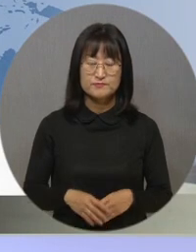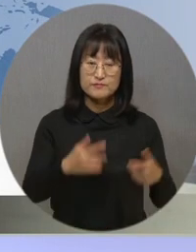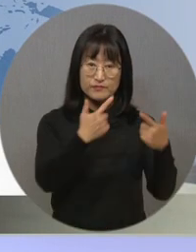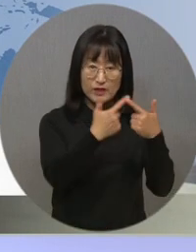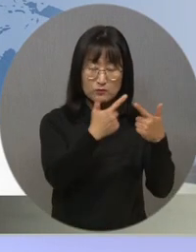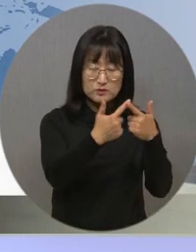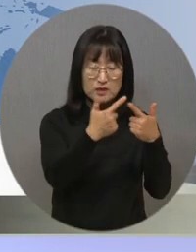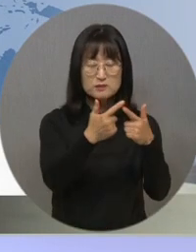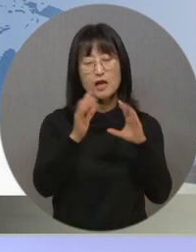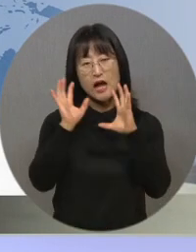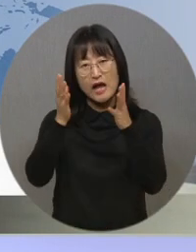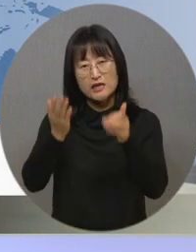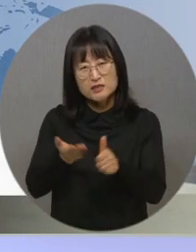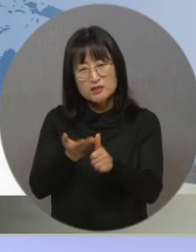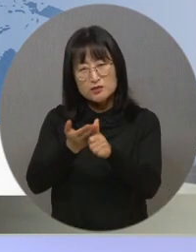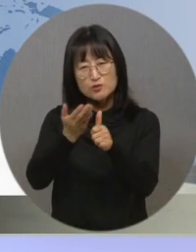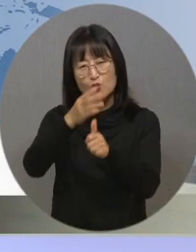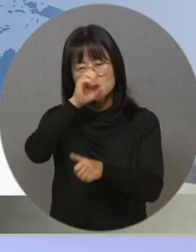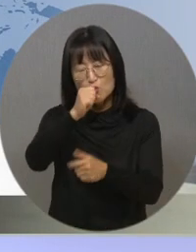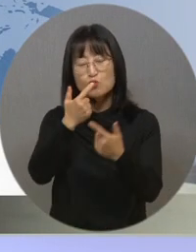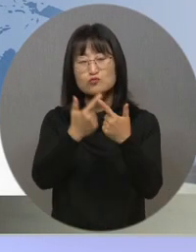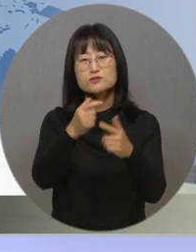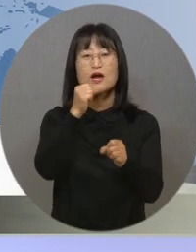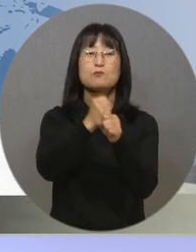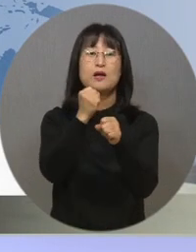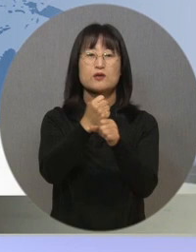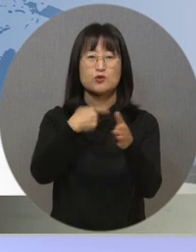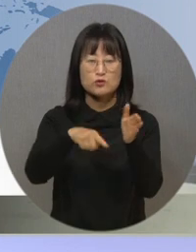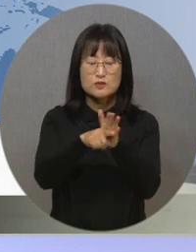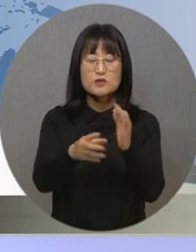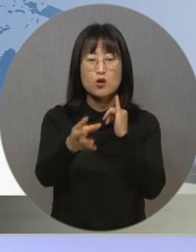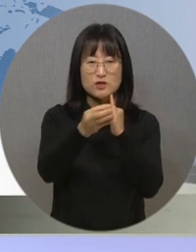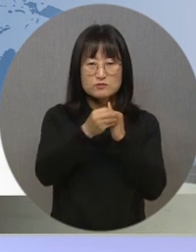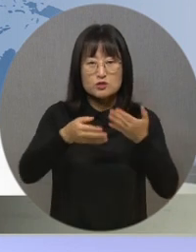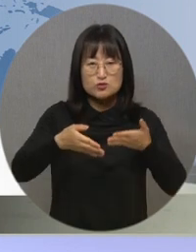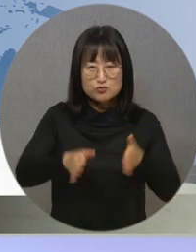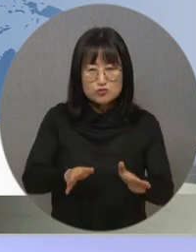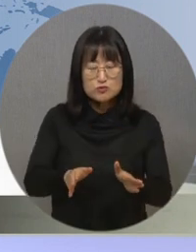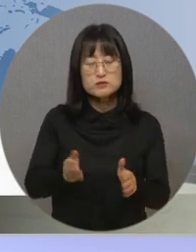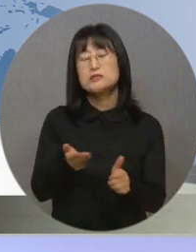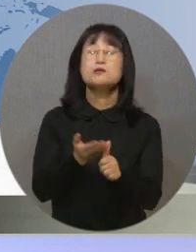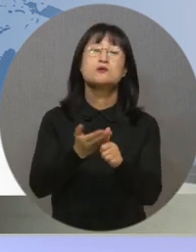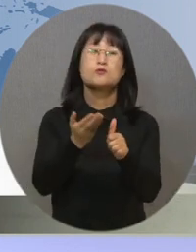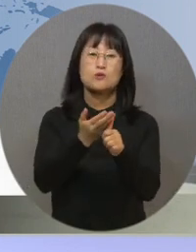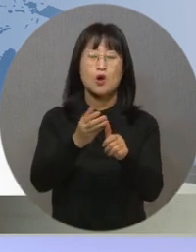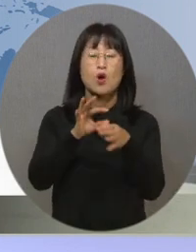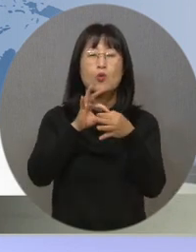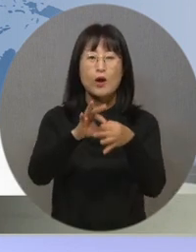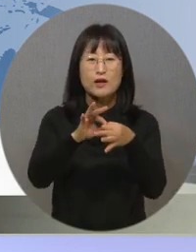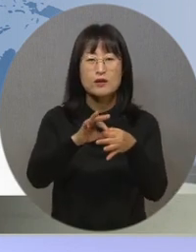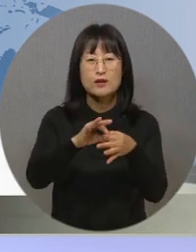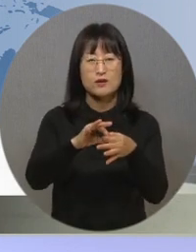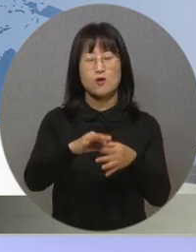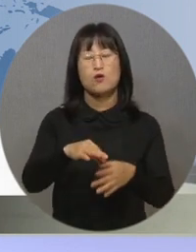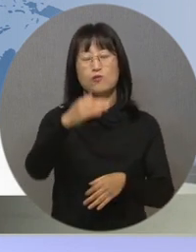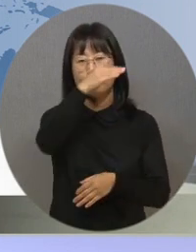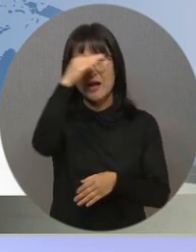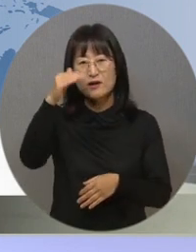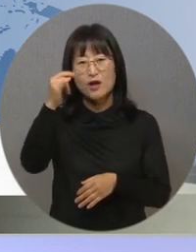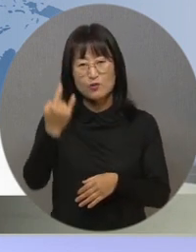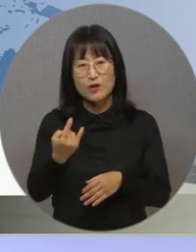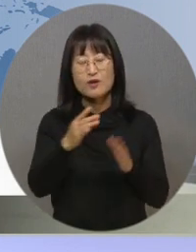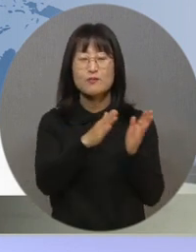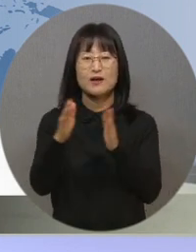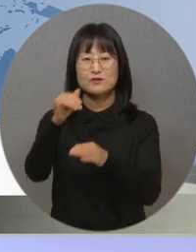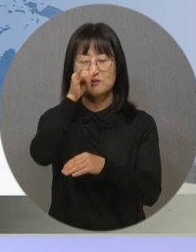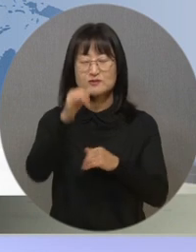부산시가 아이 키우기 좋은 부산을 만들고자 임신, 출산, 육아 의료 정보 박람회를 마련했습니다. 지역의 예비